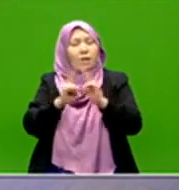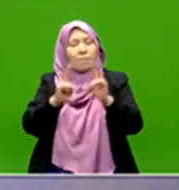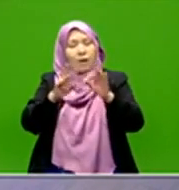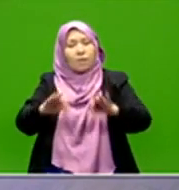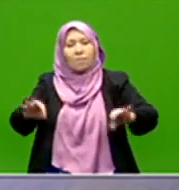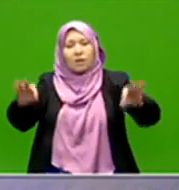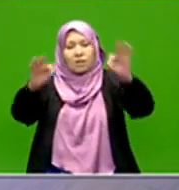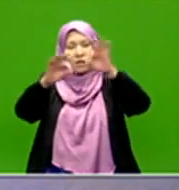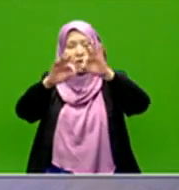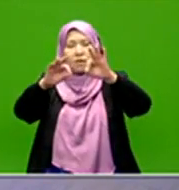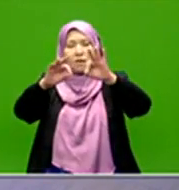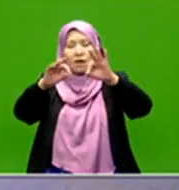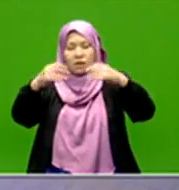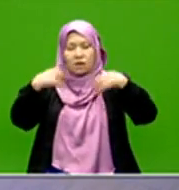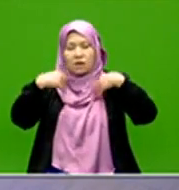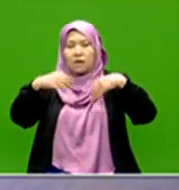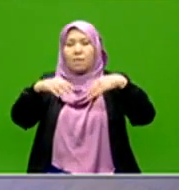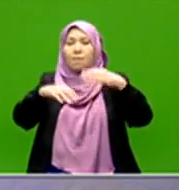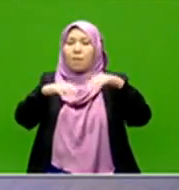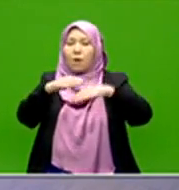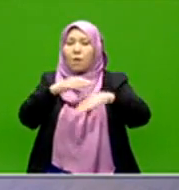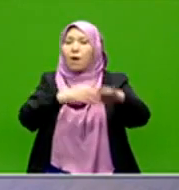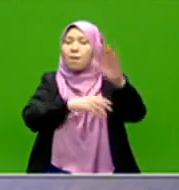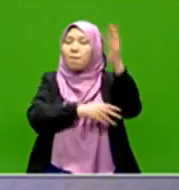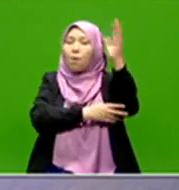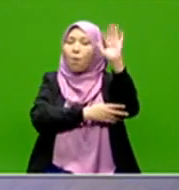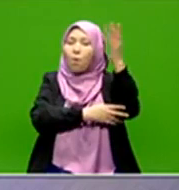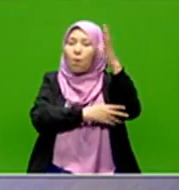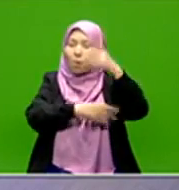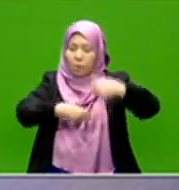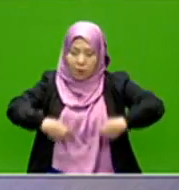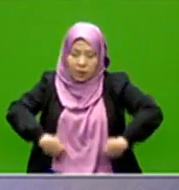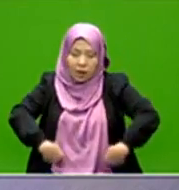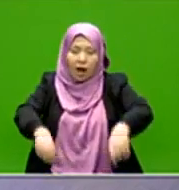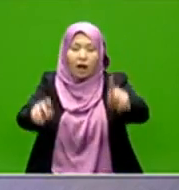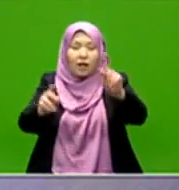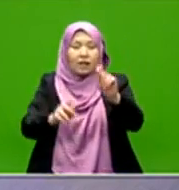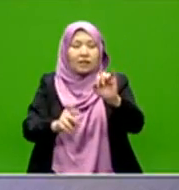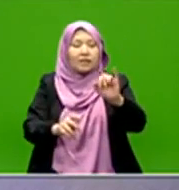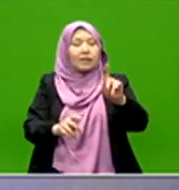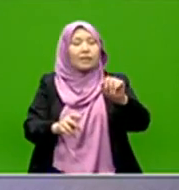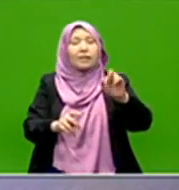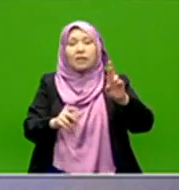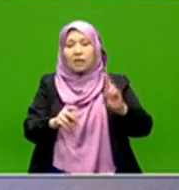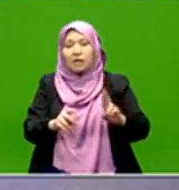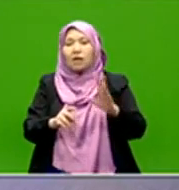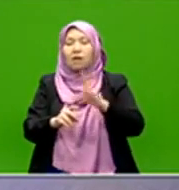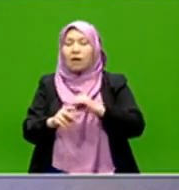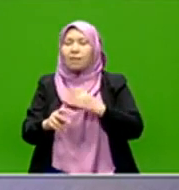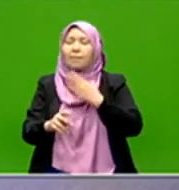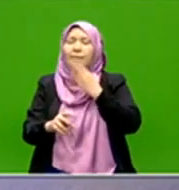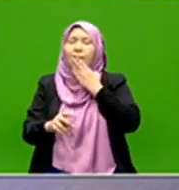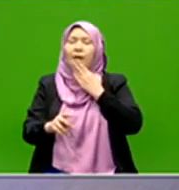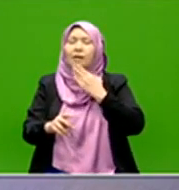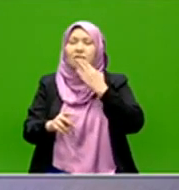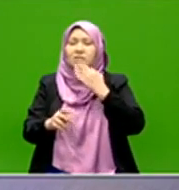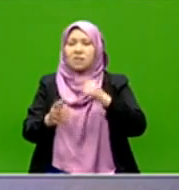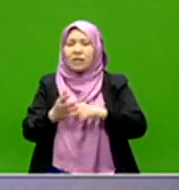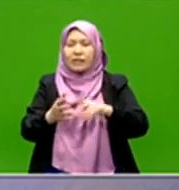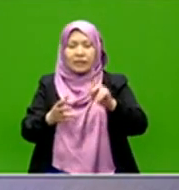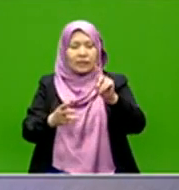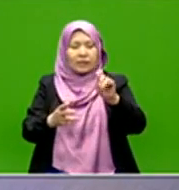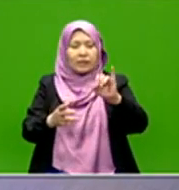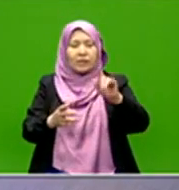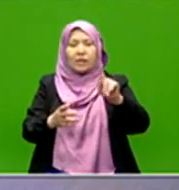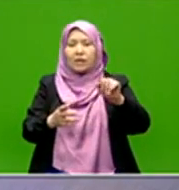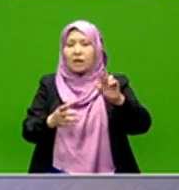bawah pokok dengan tikar yang dibekalkan oleh Tabu Haji sas. Dan manisnya, menariknya, tikar tu saya sebelah-sebelah